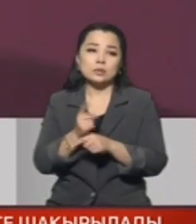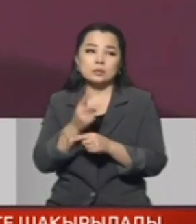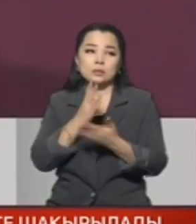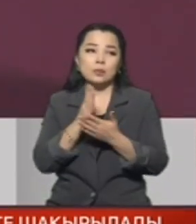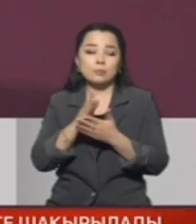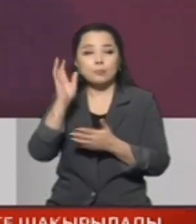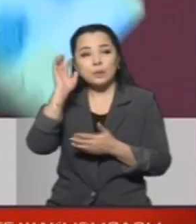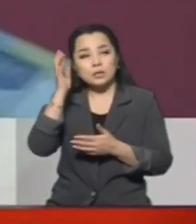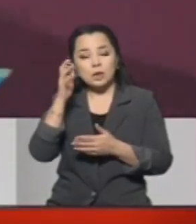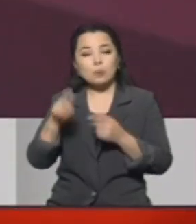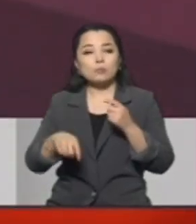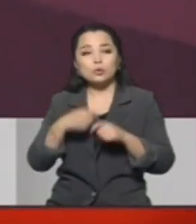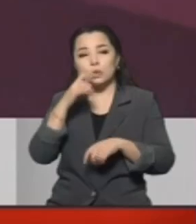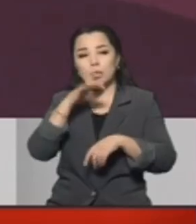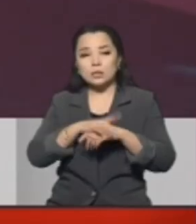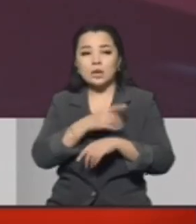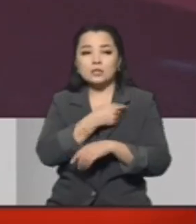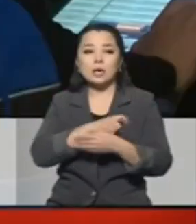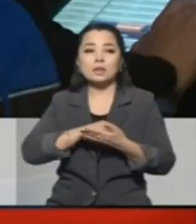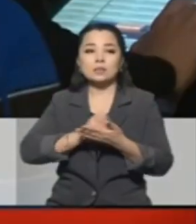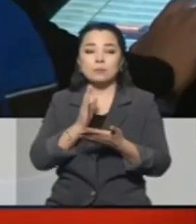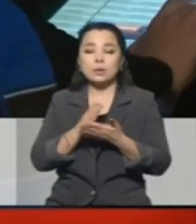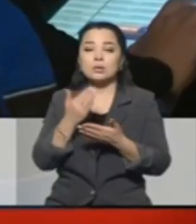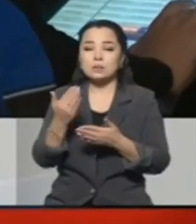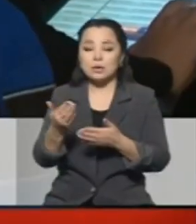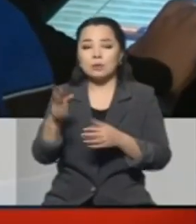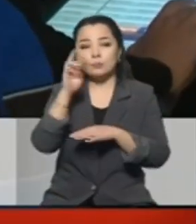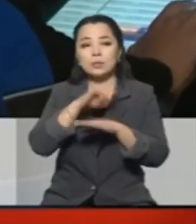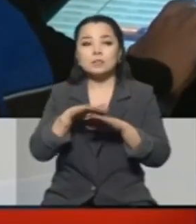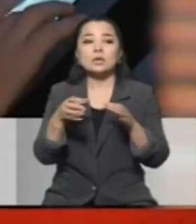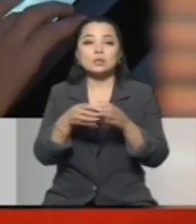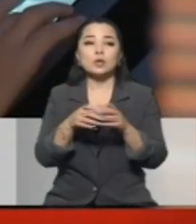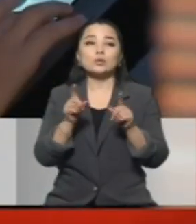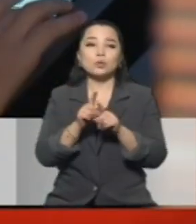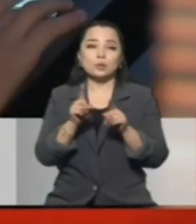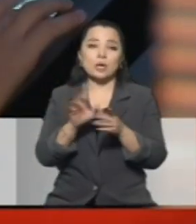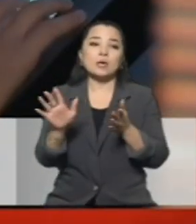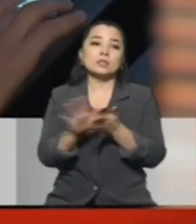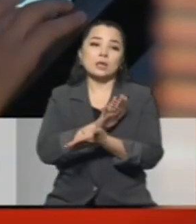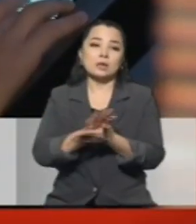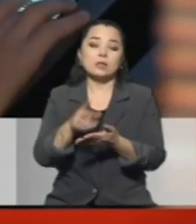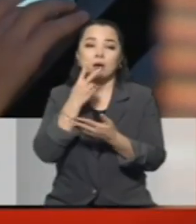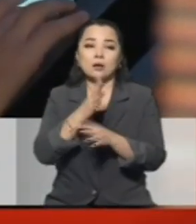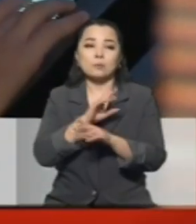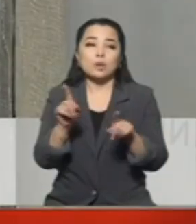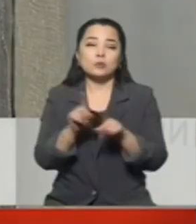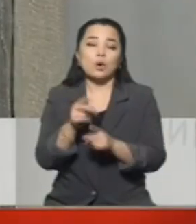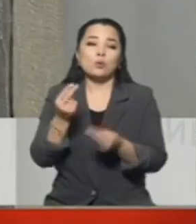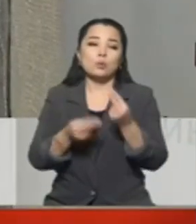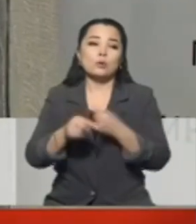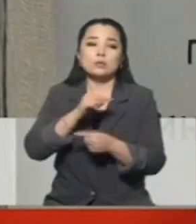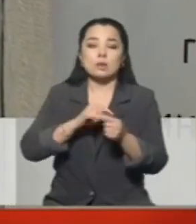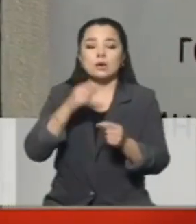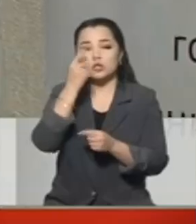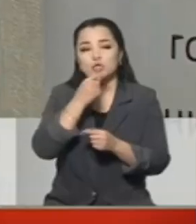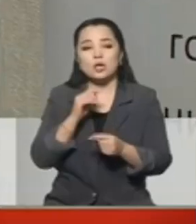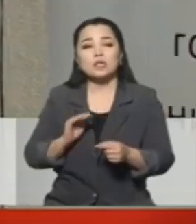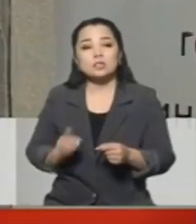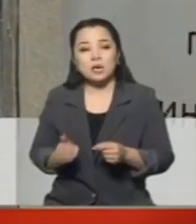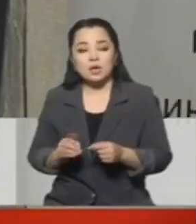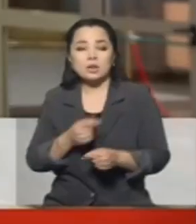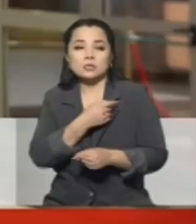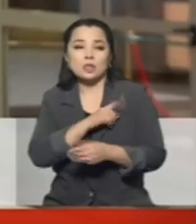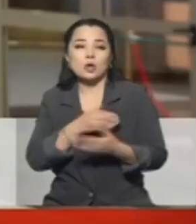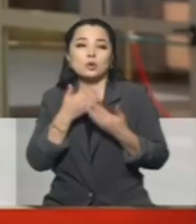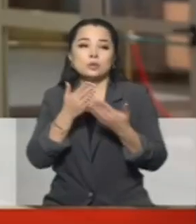Яғни психологиясы бұзылған деген диагноз қойылады, сондықтан да мемлекеттік мекемелердің тегін болғанына қарамастан ойын құмарлар жеке клиникаларға